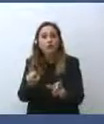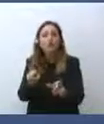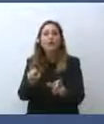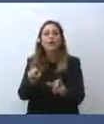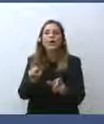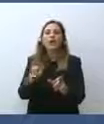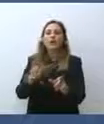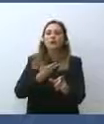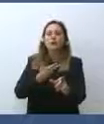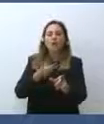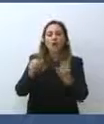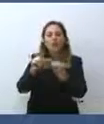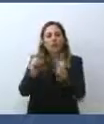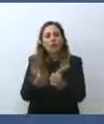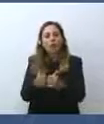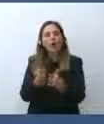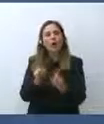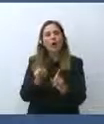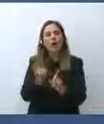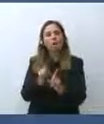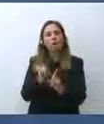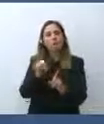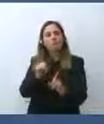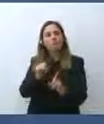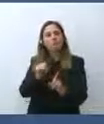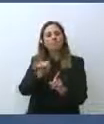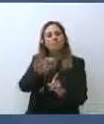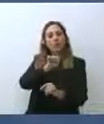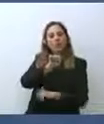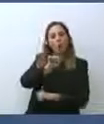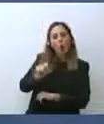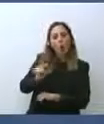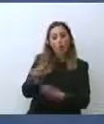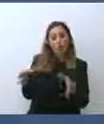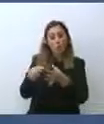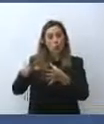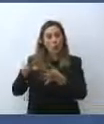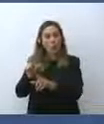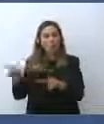parte di odio, da parte dei cosiddetti Novavax.